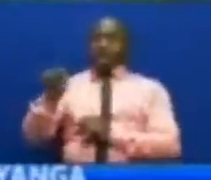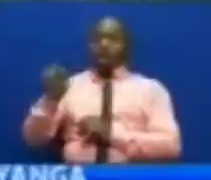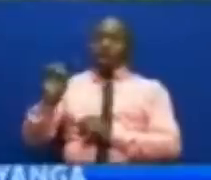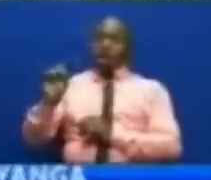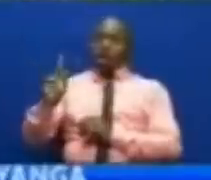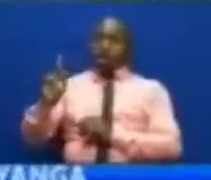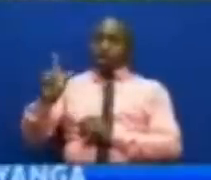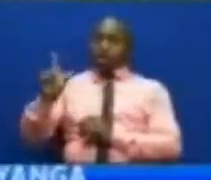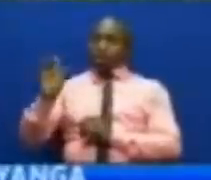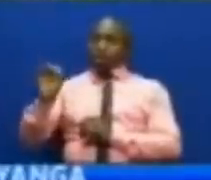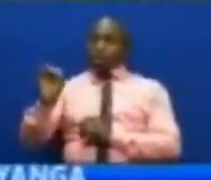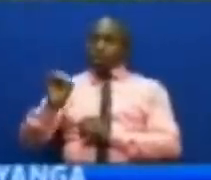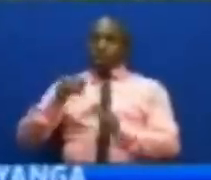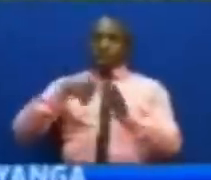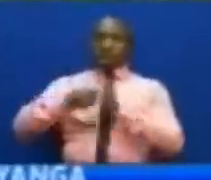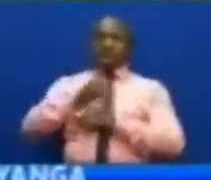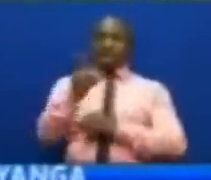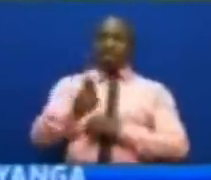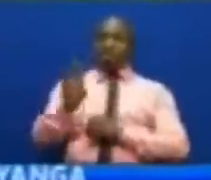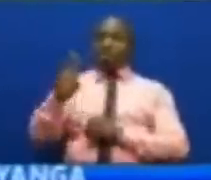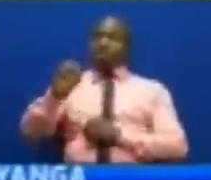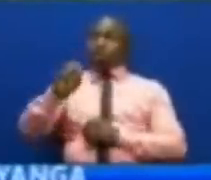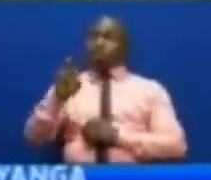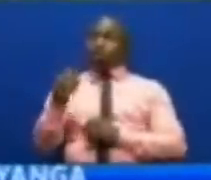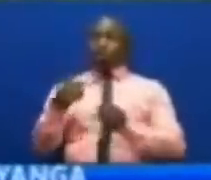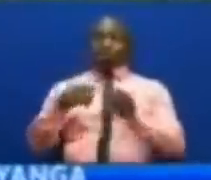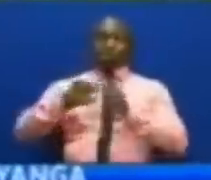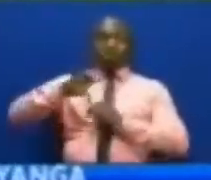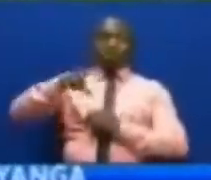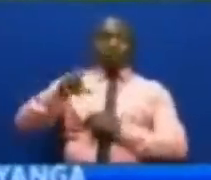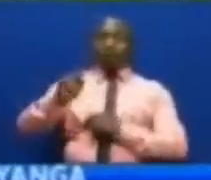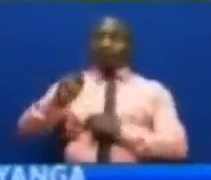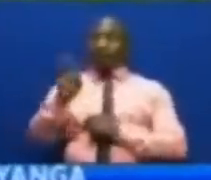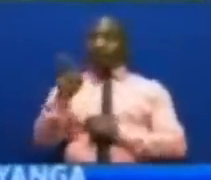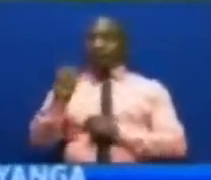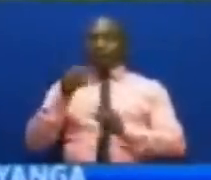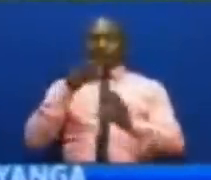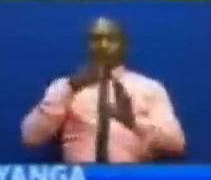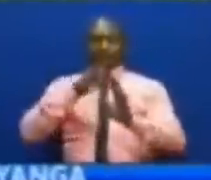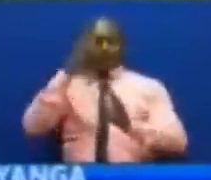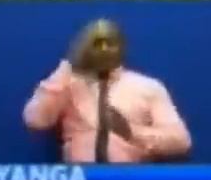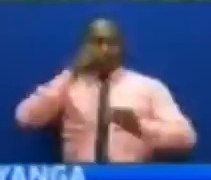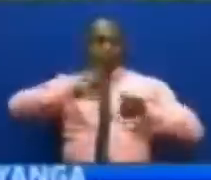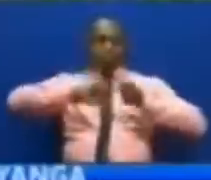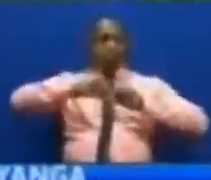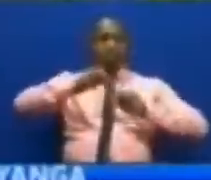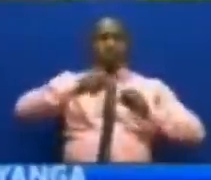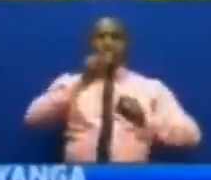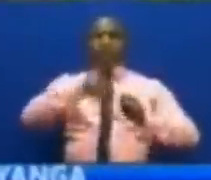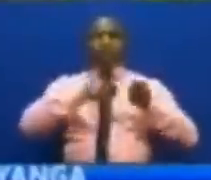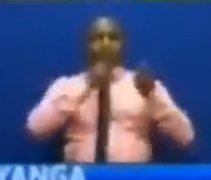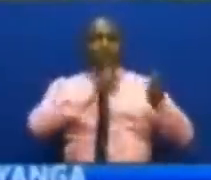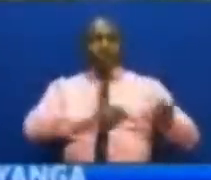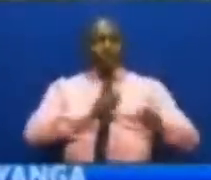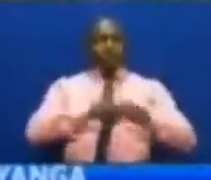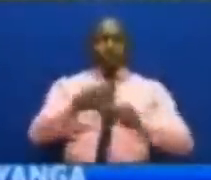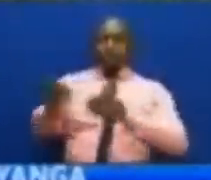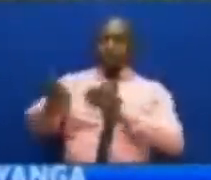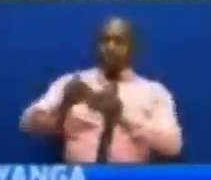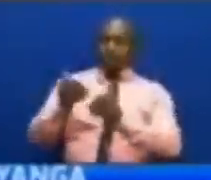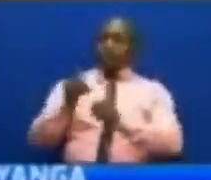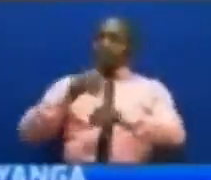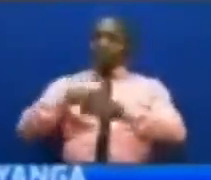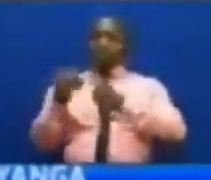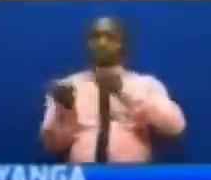Kahama ili kufahamu panda shuka za wakulima wa zao hilo katika kuelekea msimu wa mavuno mwezi Aprili mwaka huu.